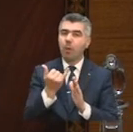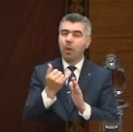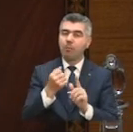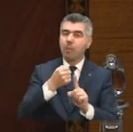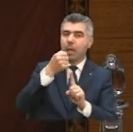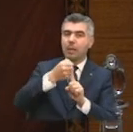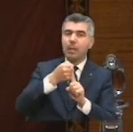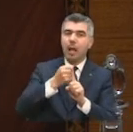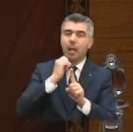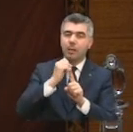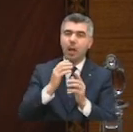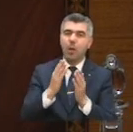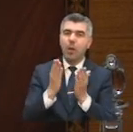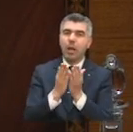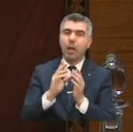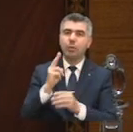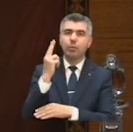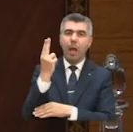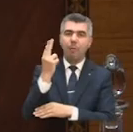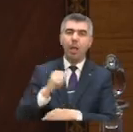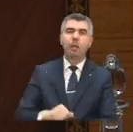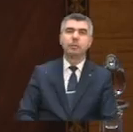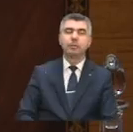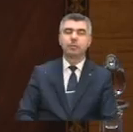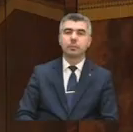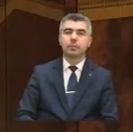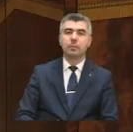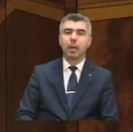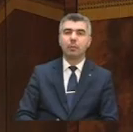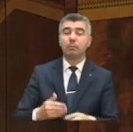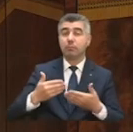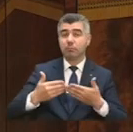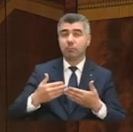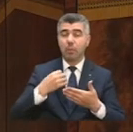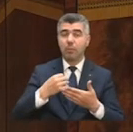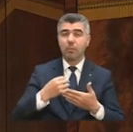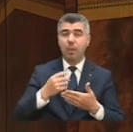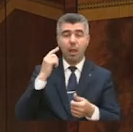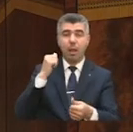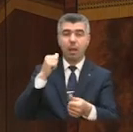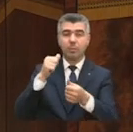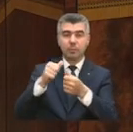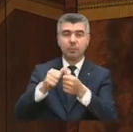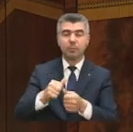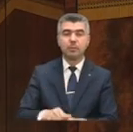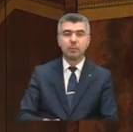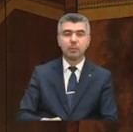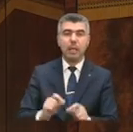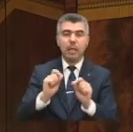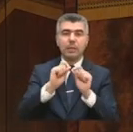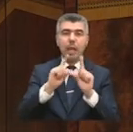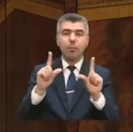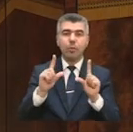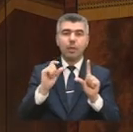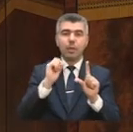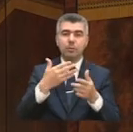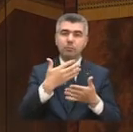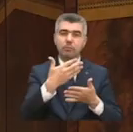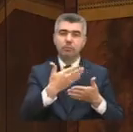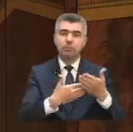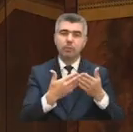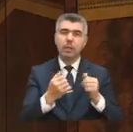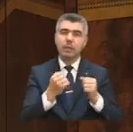هو اصلاح ديال التعليم العالي وهي مناسبه لاستحضار النموذج وثيقه النموذج